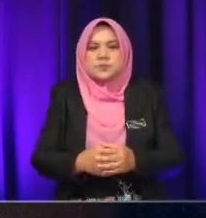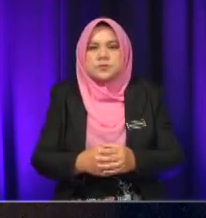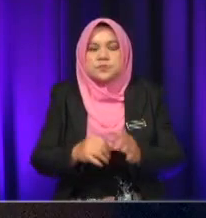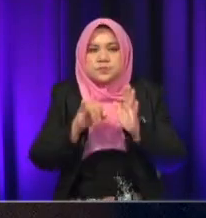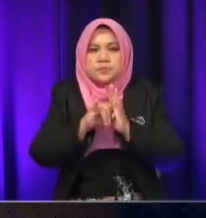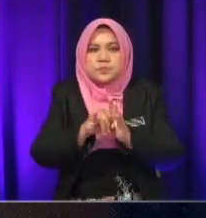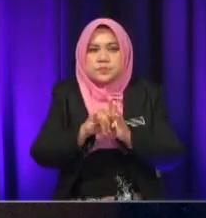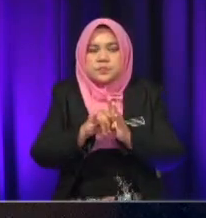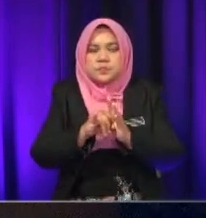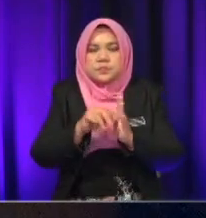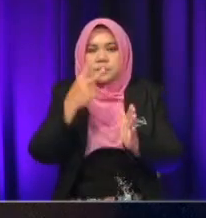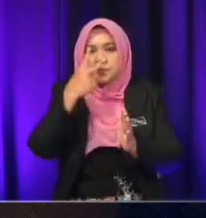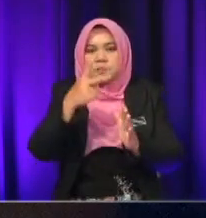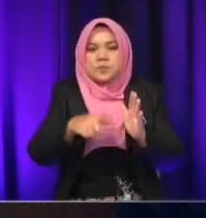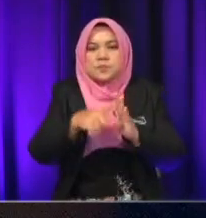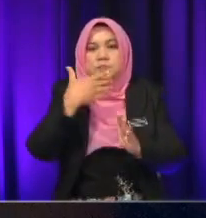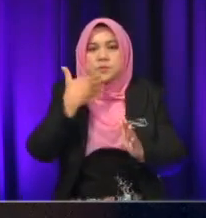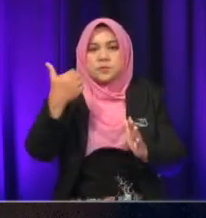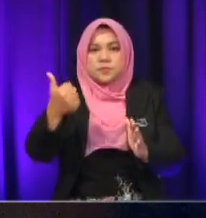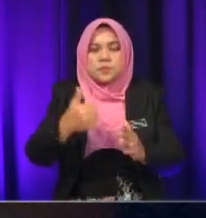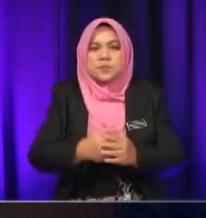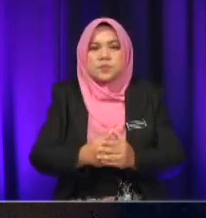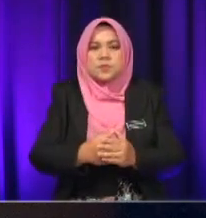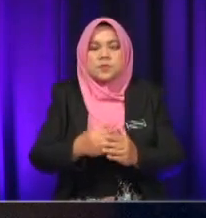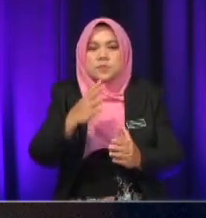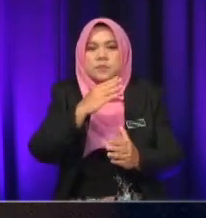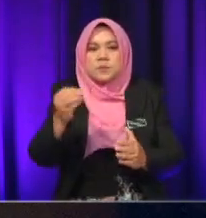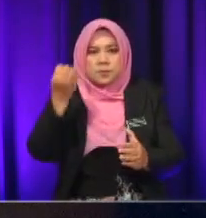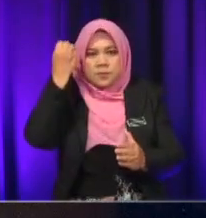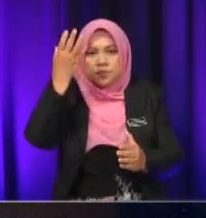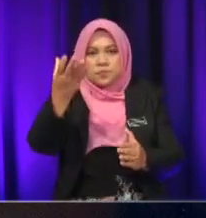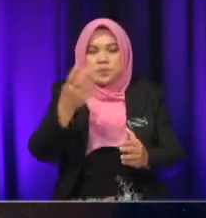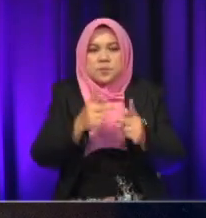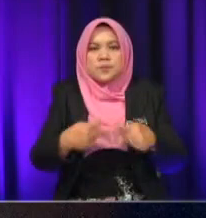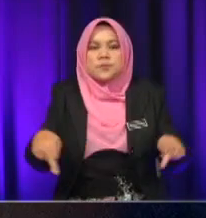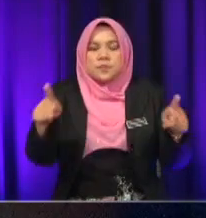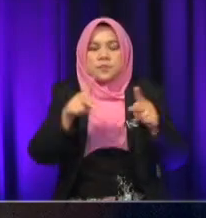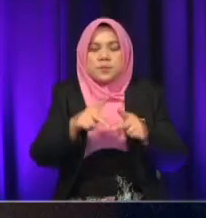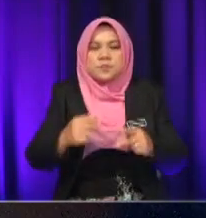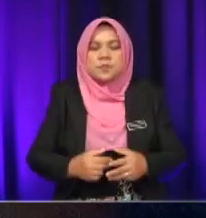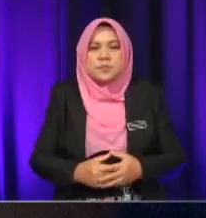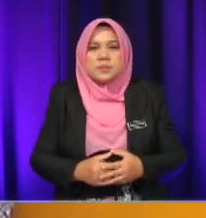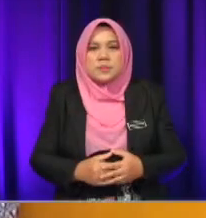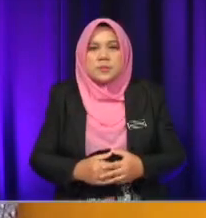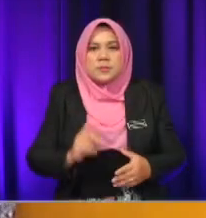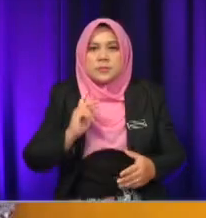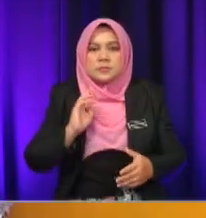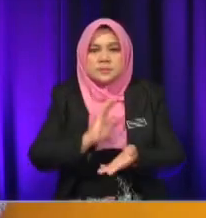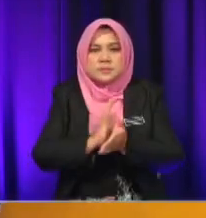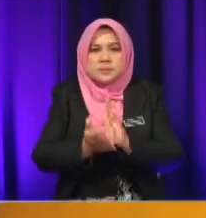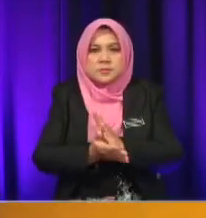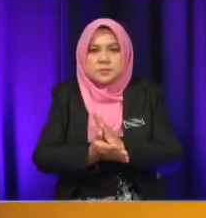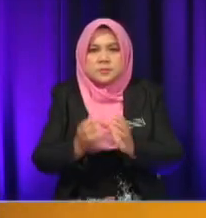iklan itu nampak lebih menarik. Dan berinformasi penting tu. Okey, jadi dalam